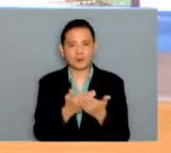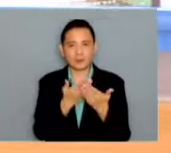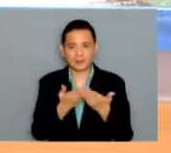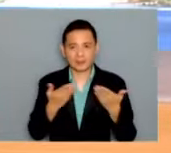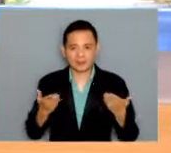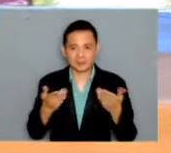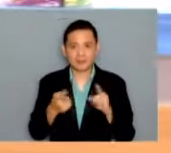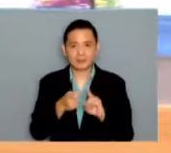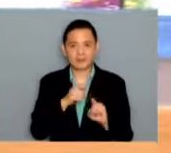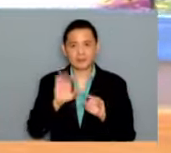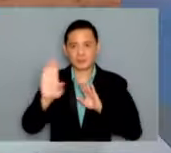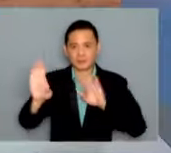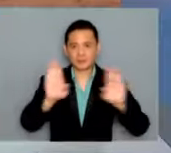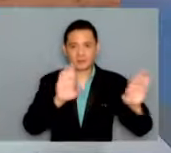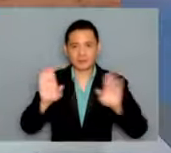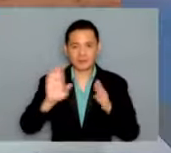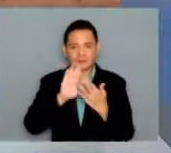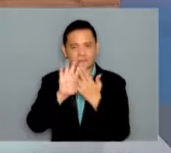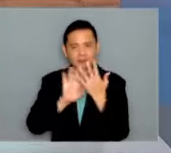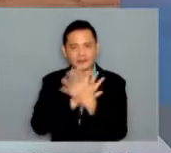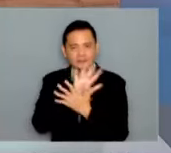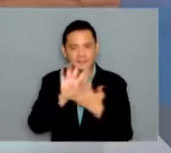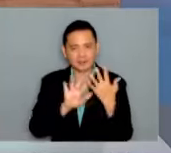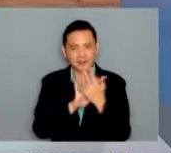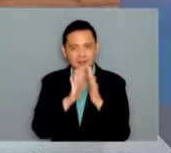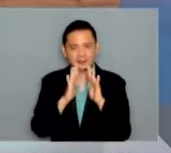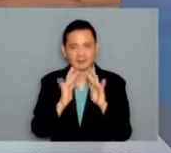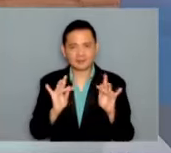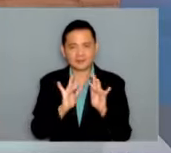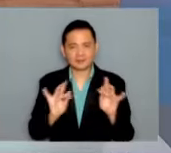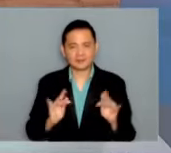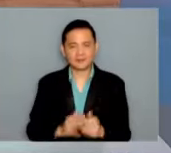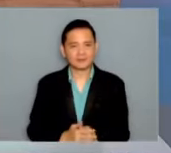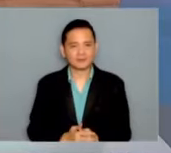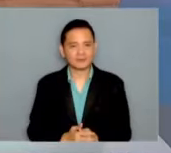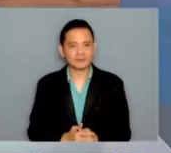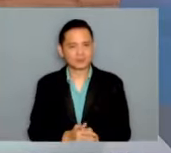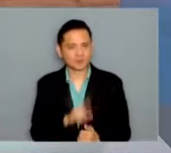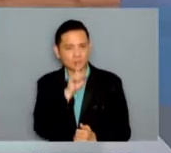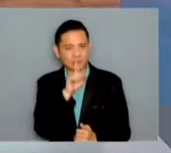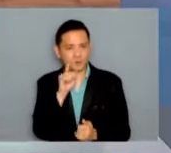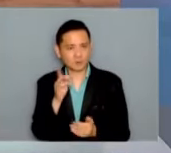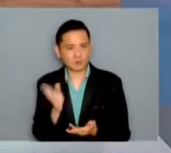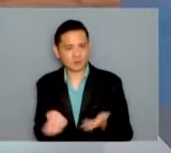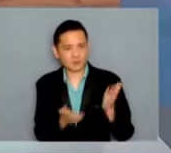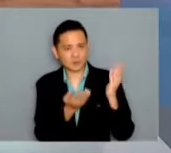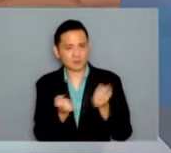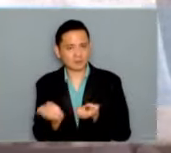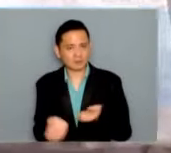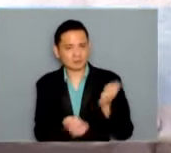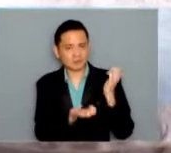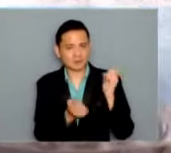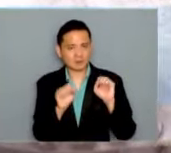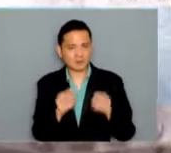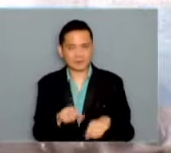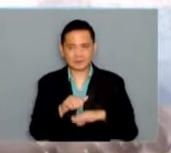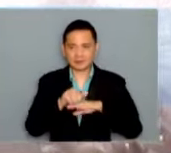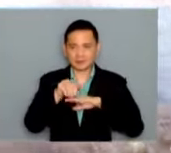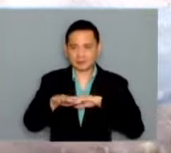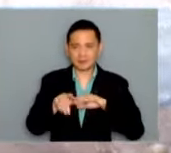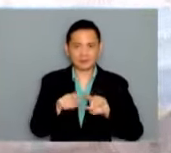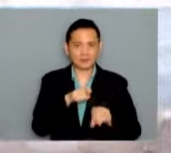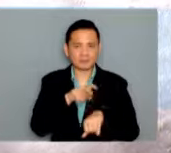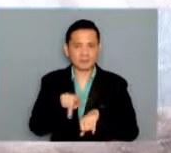mga fiesta na pinagagamitan. At alam mo yung packaging nyo, pang export quality talaga. Yes, diba? Parang, wow, from the Philippines.